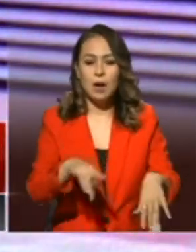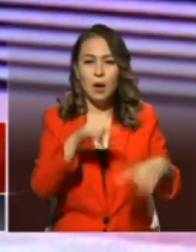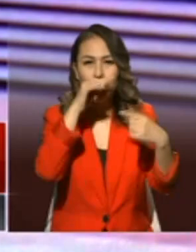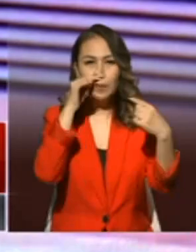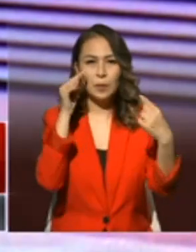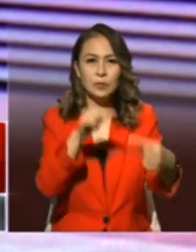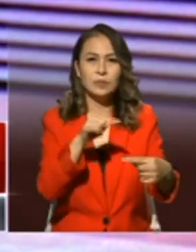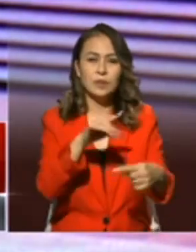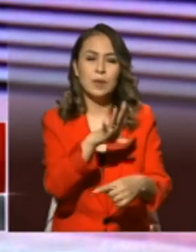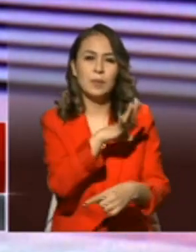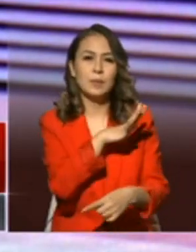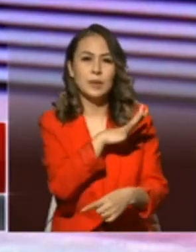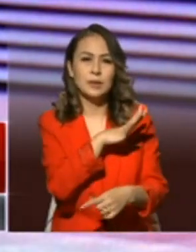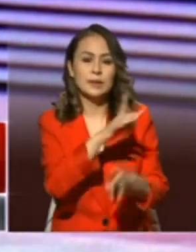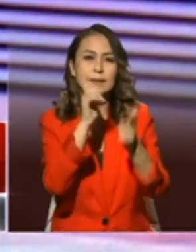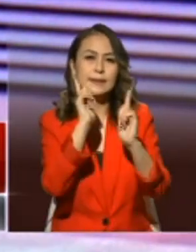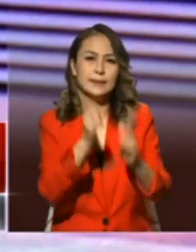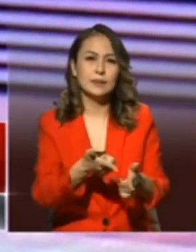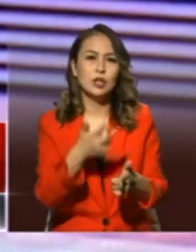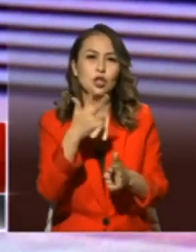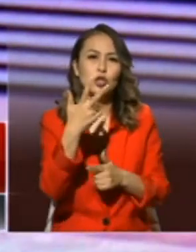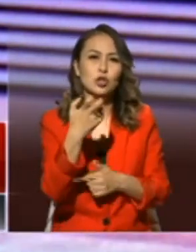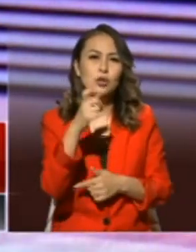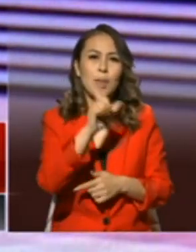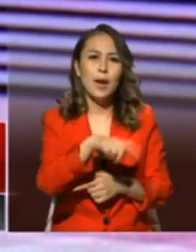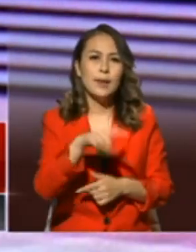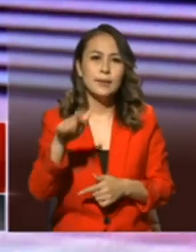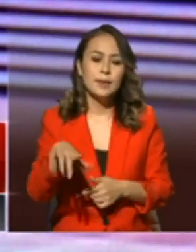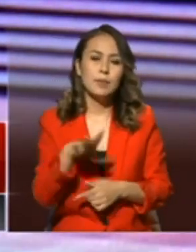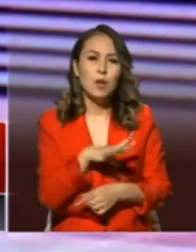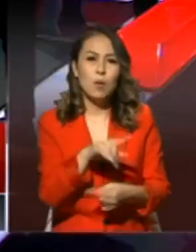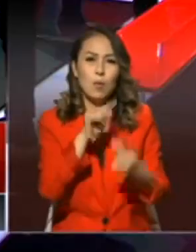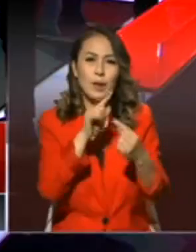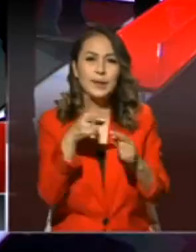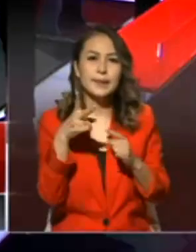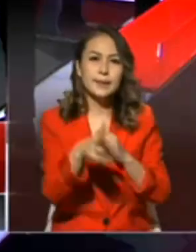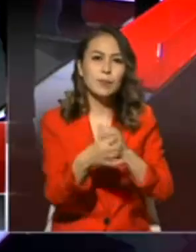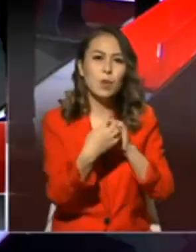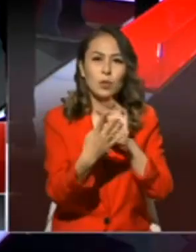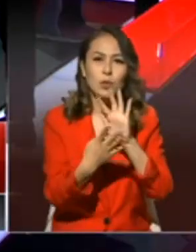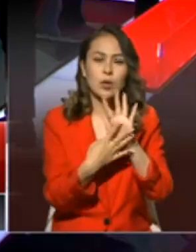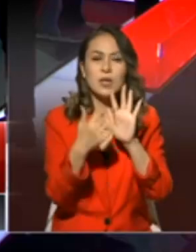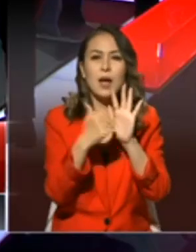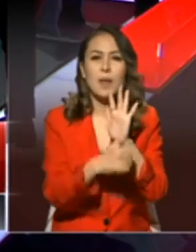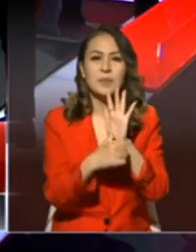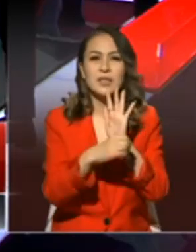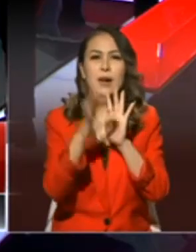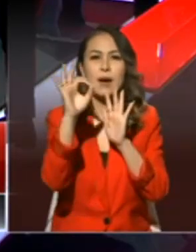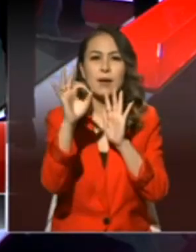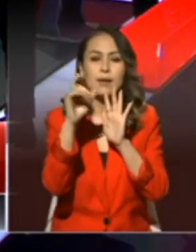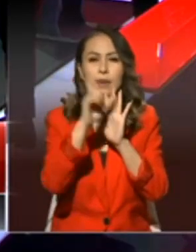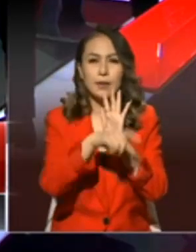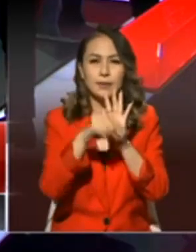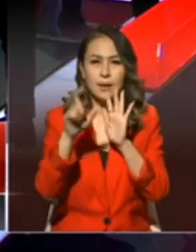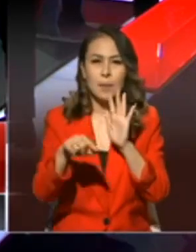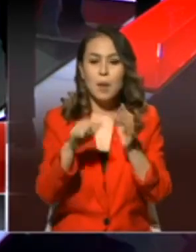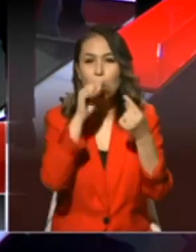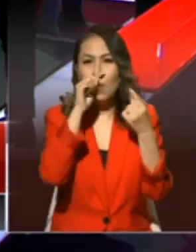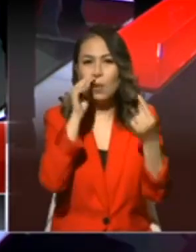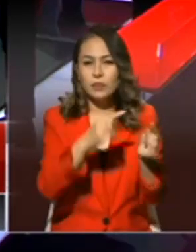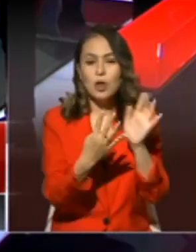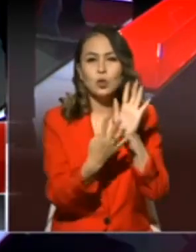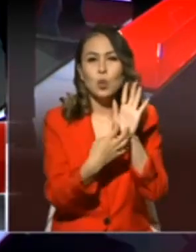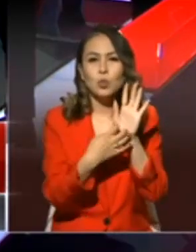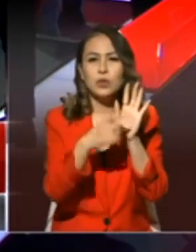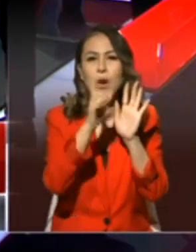болған, келісім беремін дегенде 300 адам жоқ бермеймін деген. 2019-да 60 адам тағы да келісімге қарсымын дегенде 900